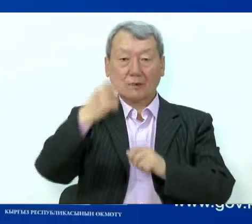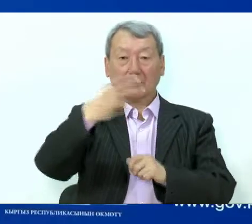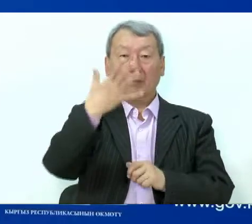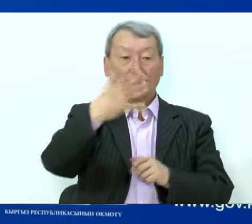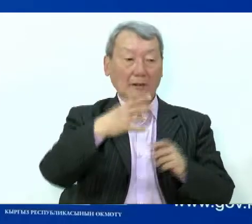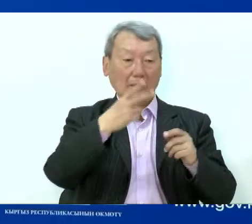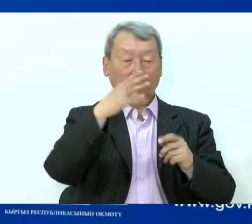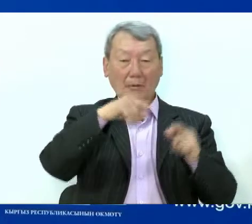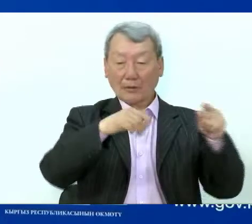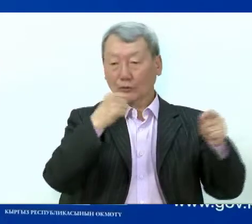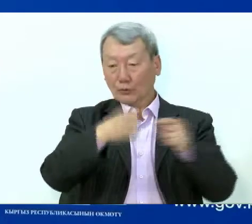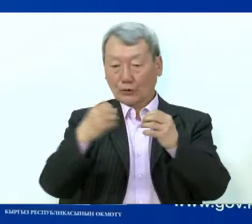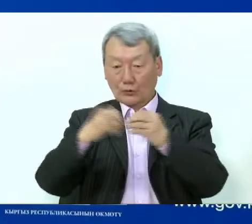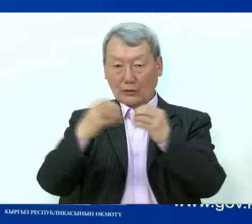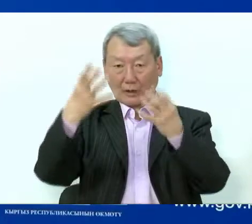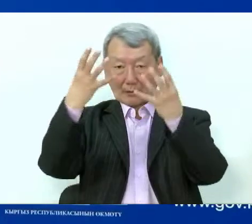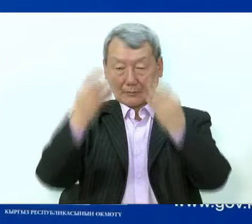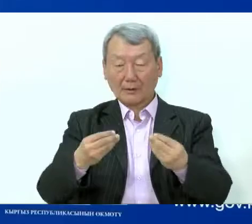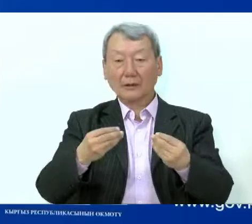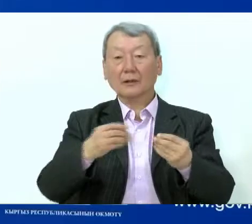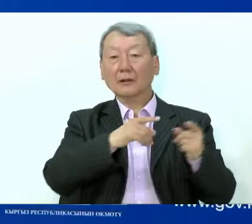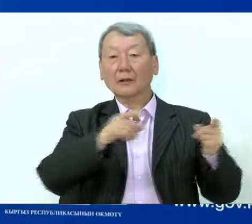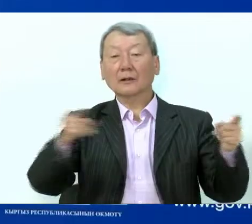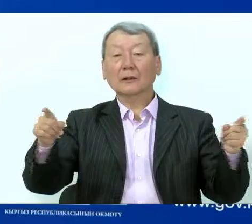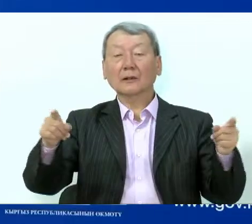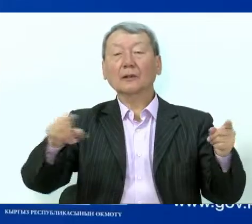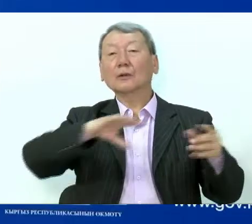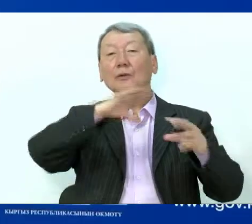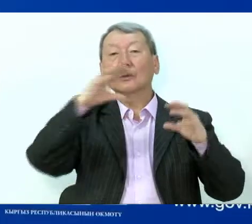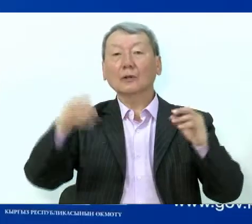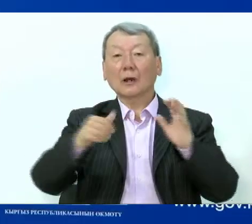25 марттан 10 апрелине чейин аралыкта жалпы саны